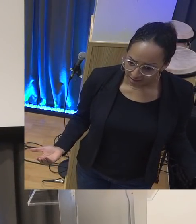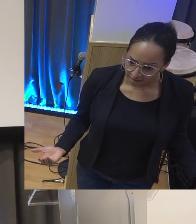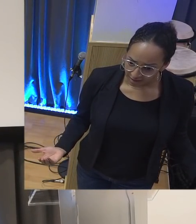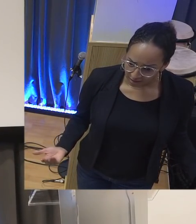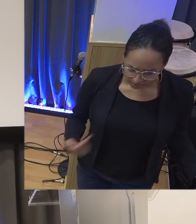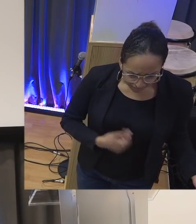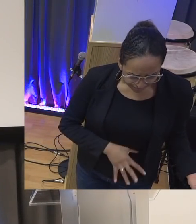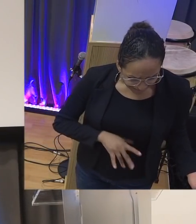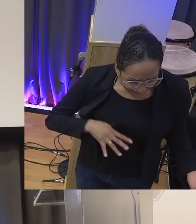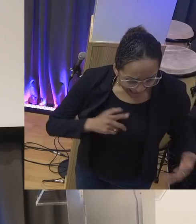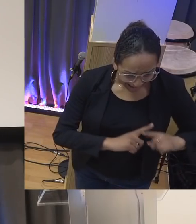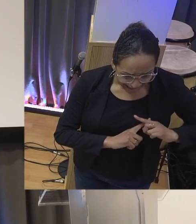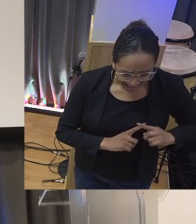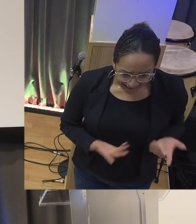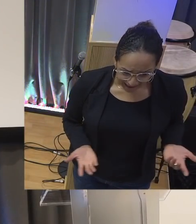Je suis fier d'être chrétien.